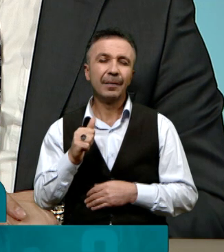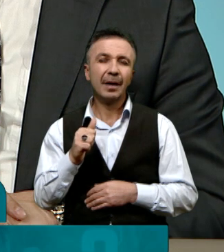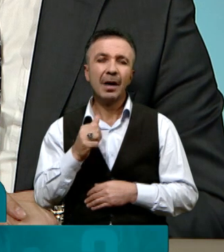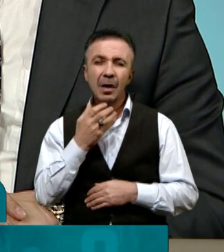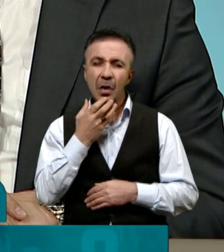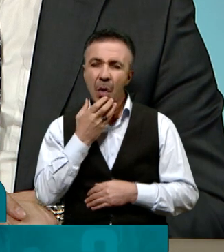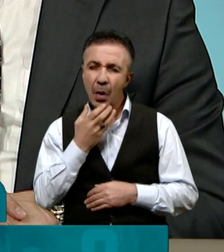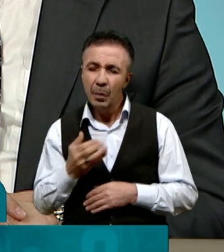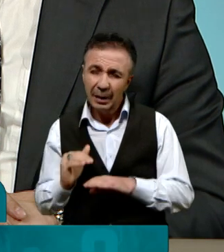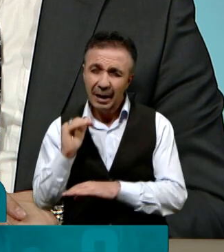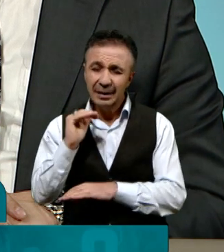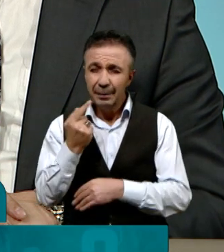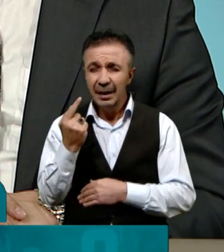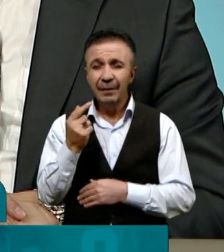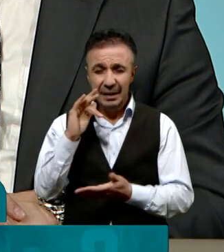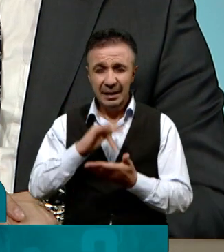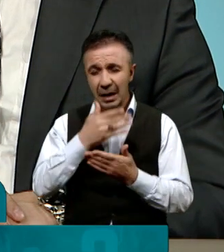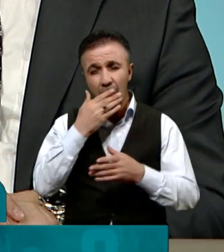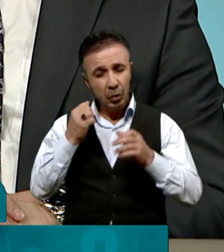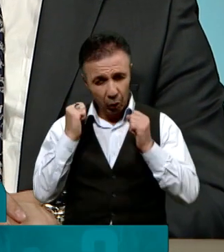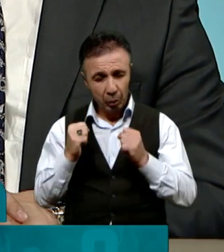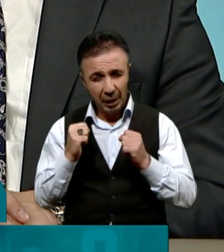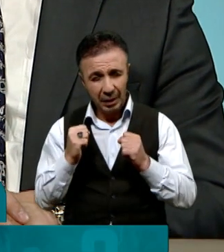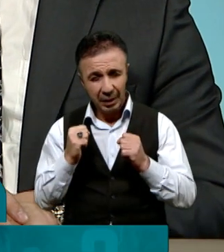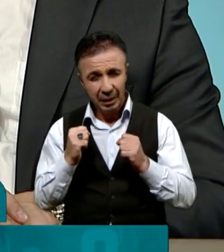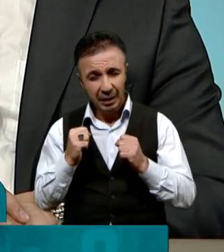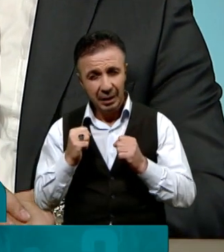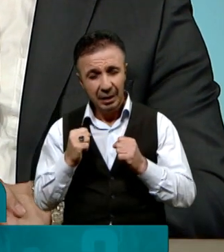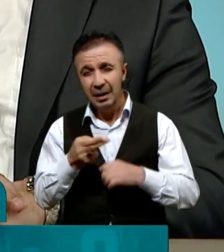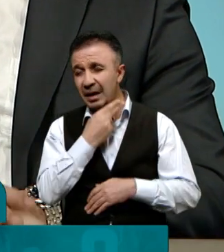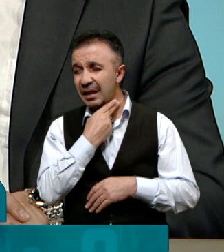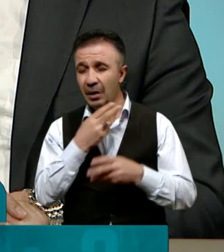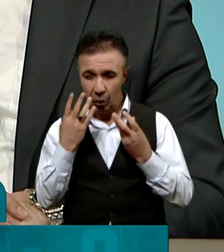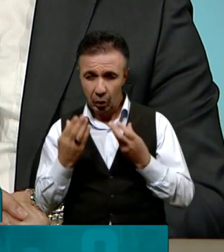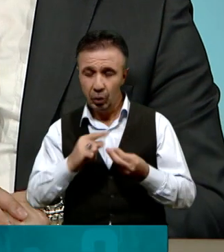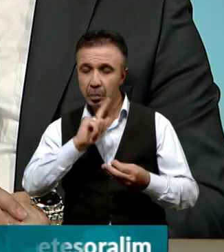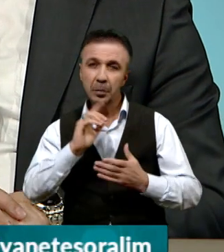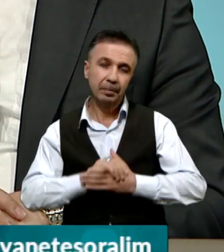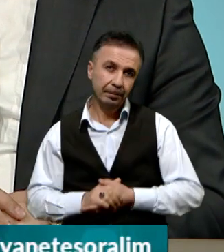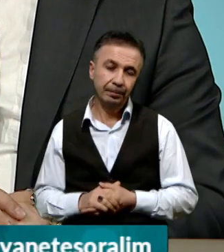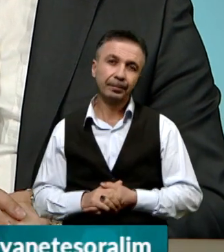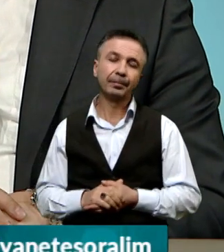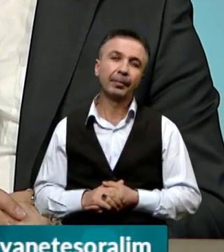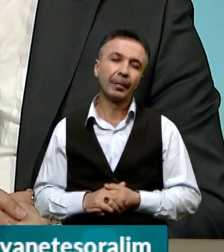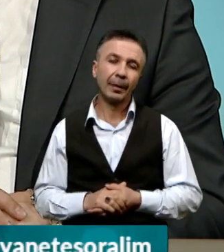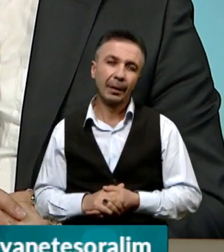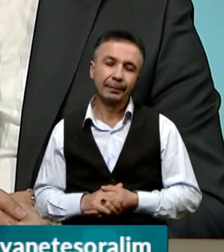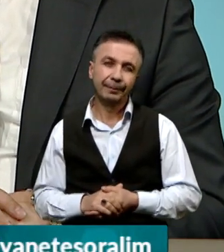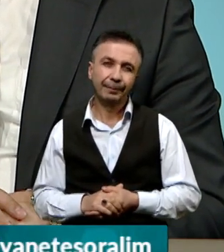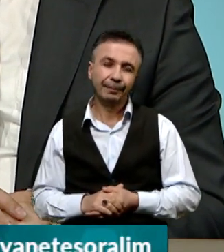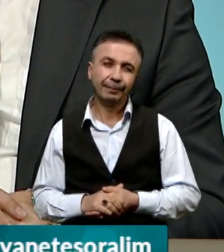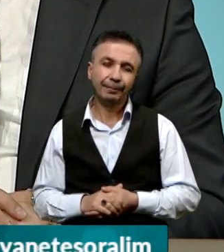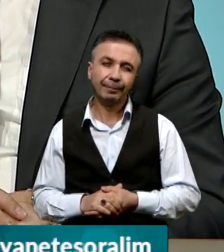onlara da yeterli olur mu? Peki soralım. Kırşehir'e selam ederiz Özcan Bey. Dua bekleriz efendim sizden de. Hayırlı akşamlar